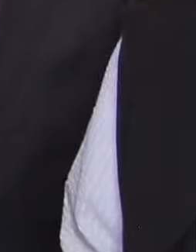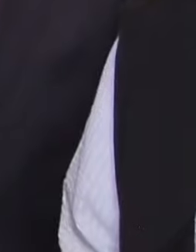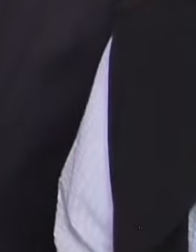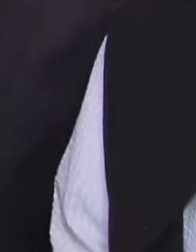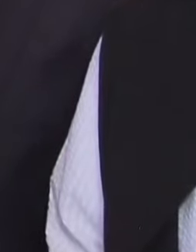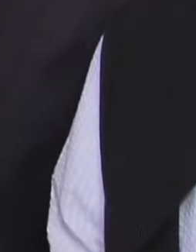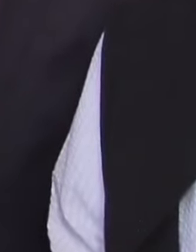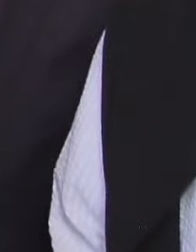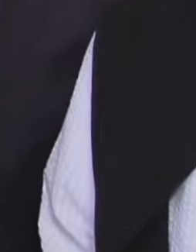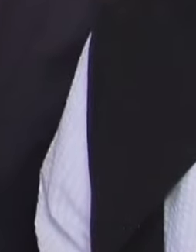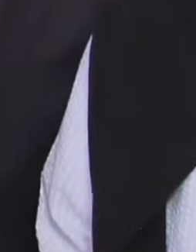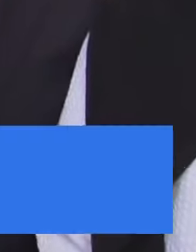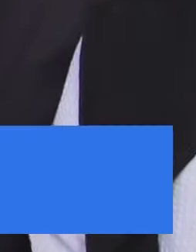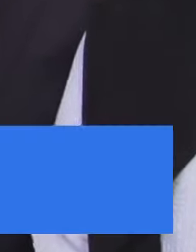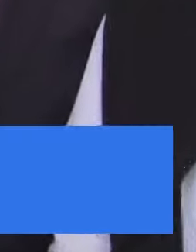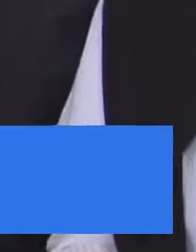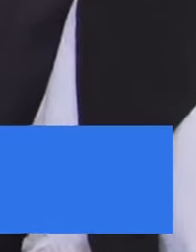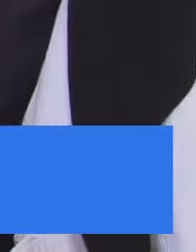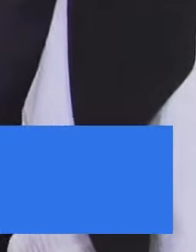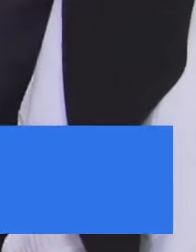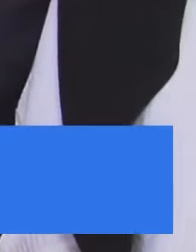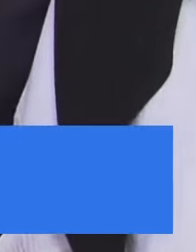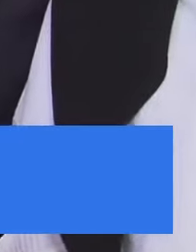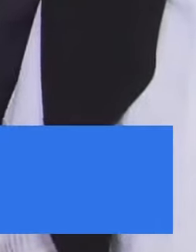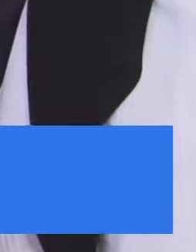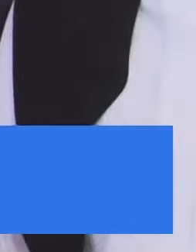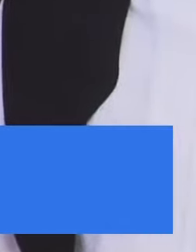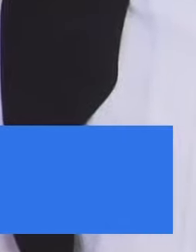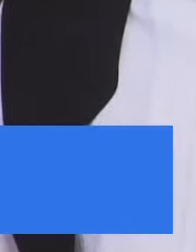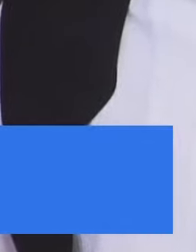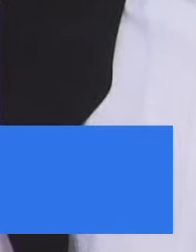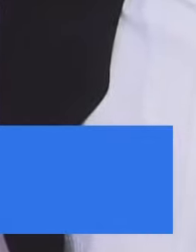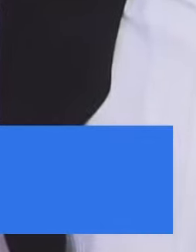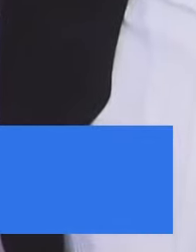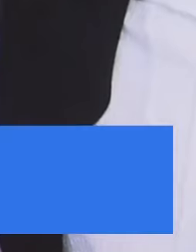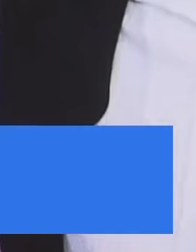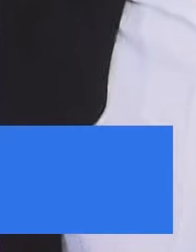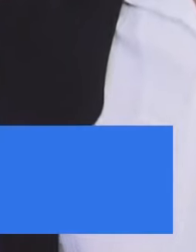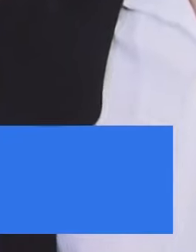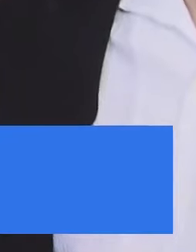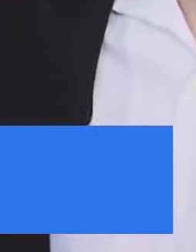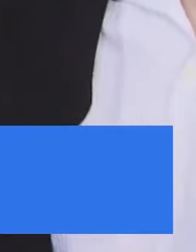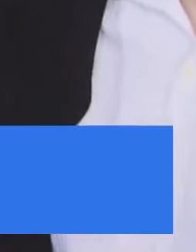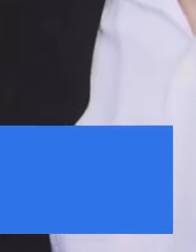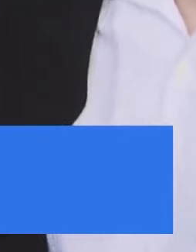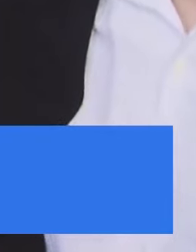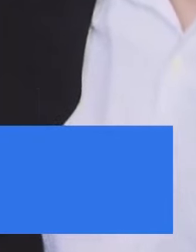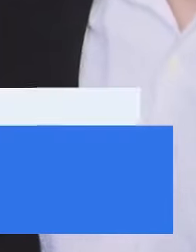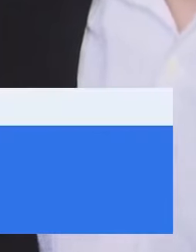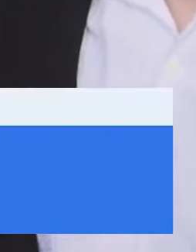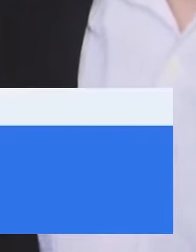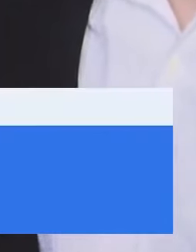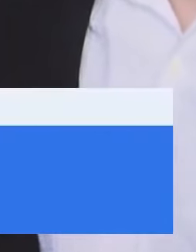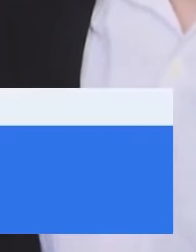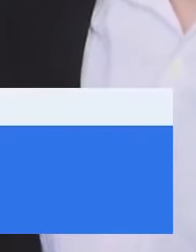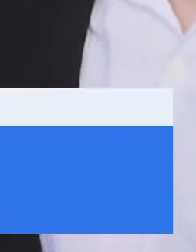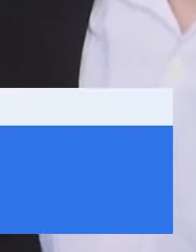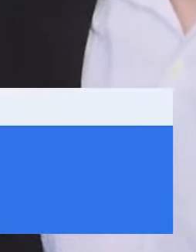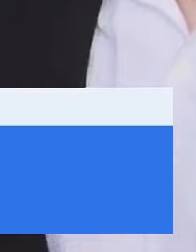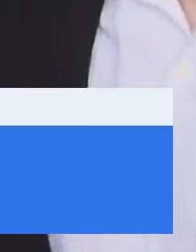들어보겠습니다 대통령 기자 외견이 있는데 혹시 꼭 들어갔으면 해야 하는 현안들 뭐 어떤 거 있는지 국민의 뜻에